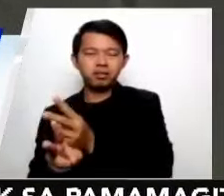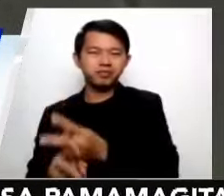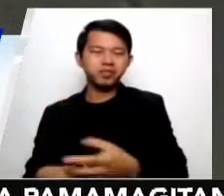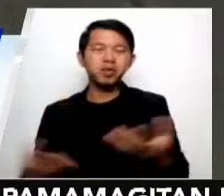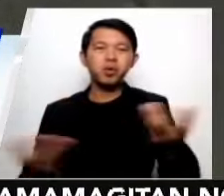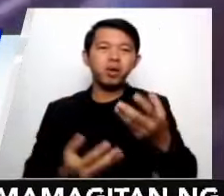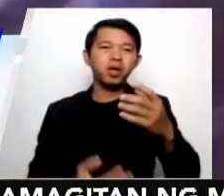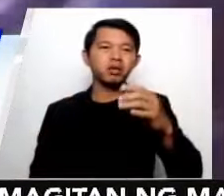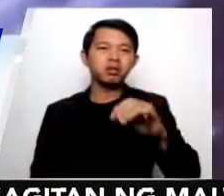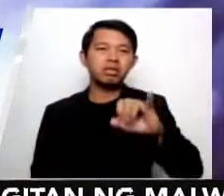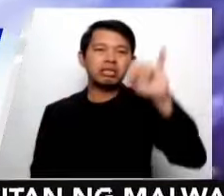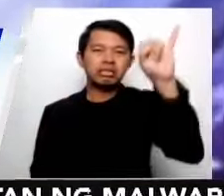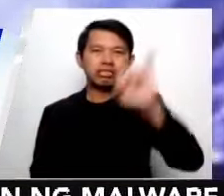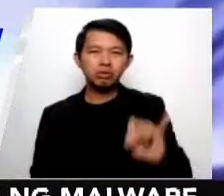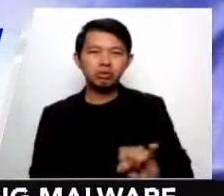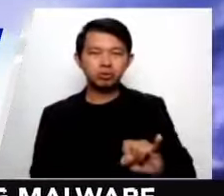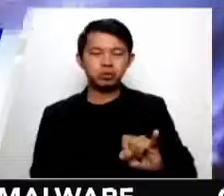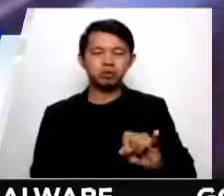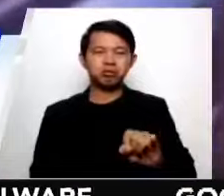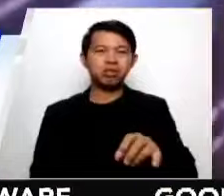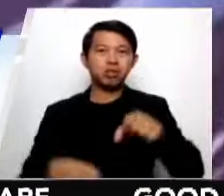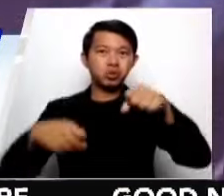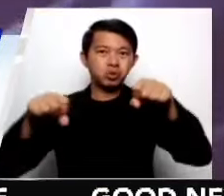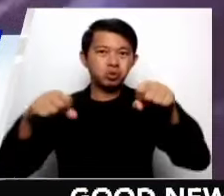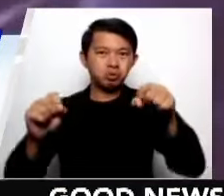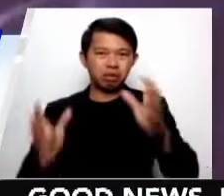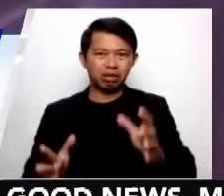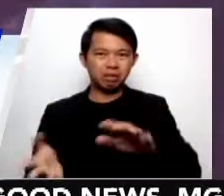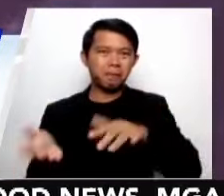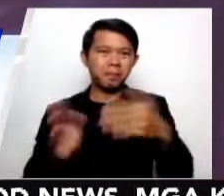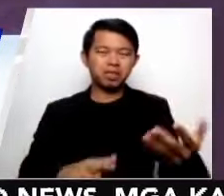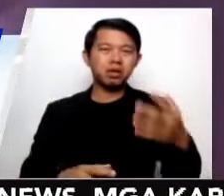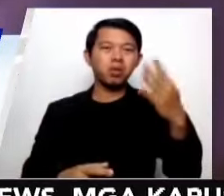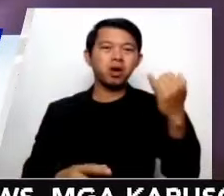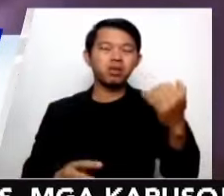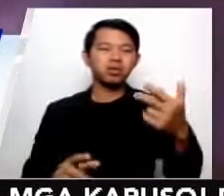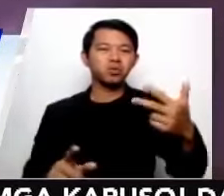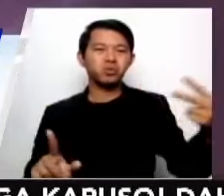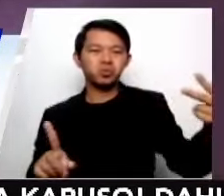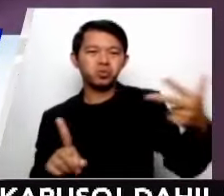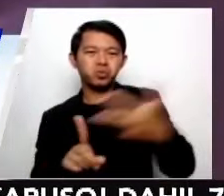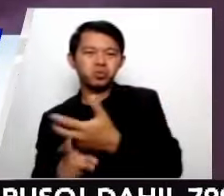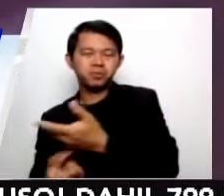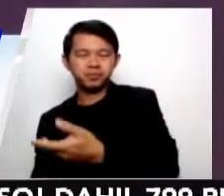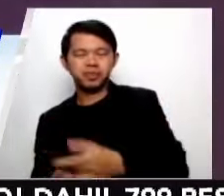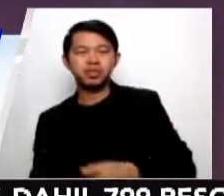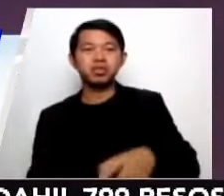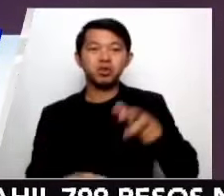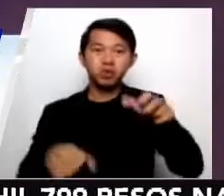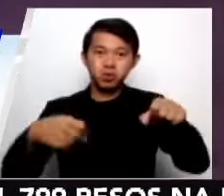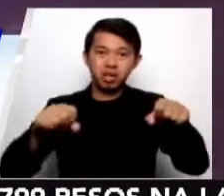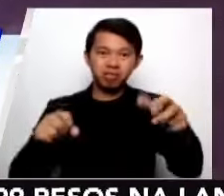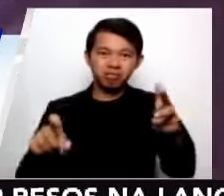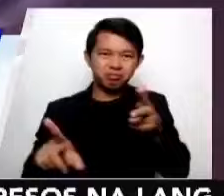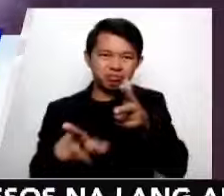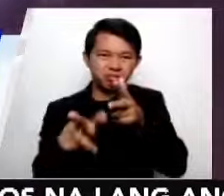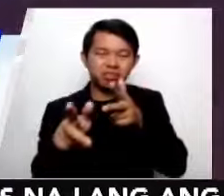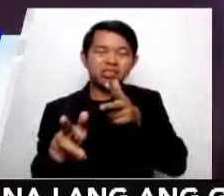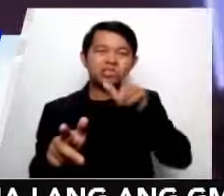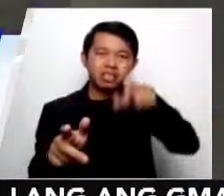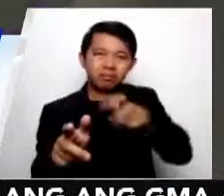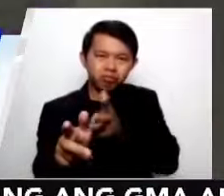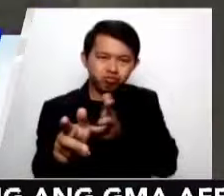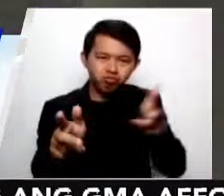rider matapos magulungan ng van. Base sa imbestigasyon, mag-overtake sana ang rider sa sinusundan niyang tricycle.